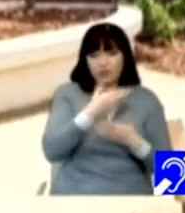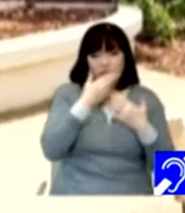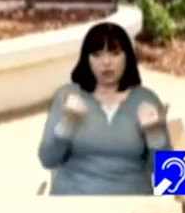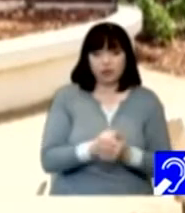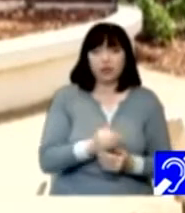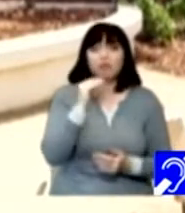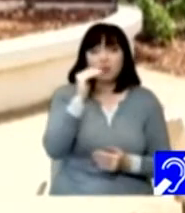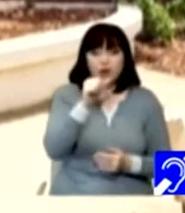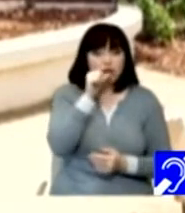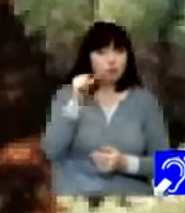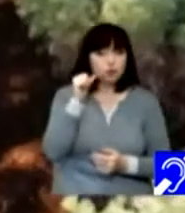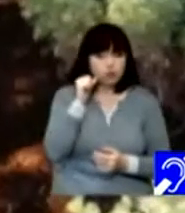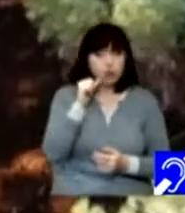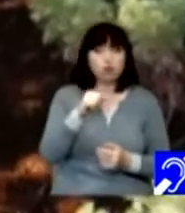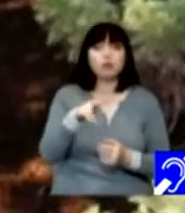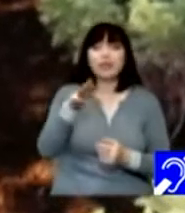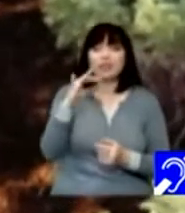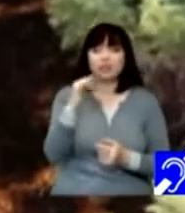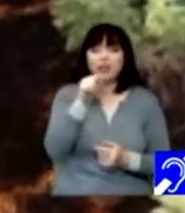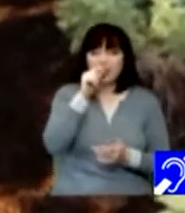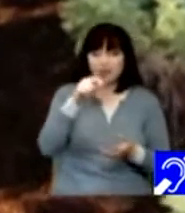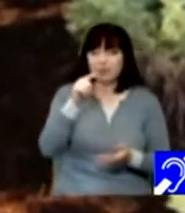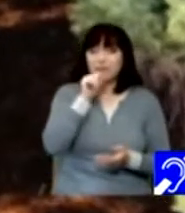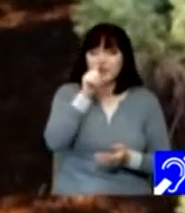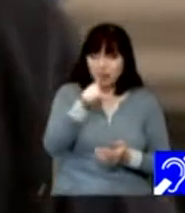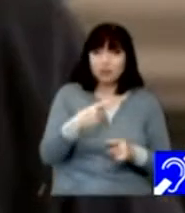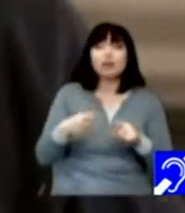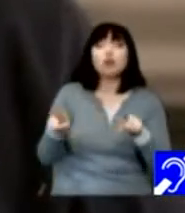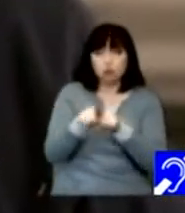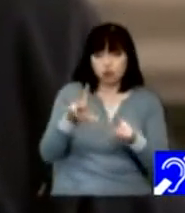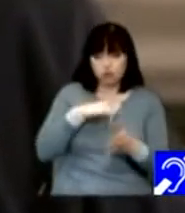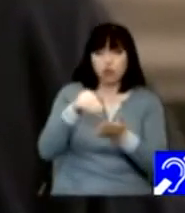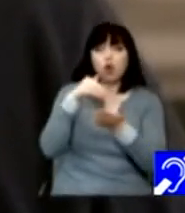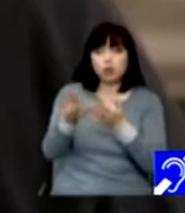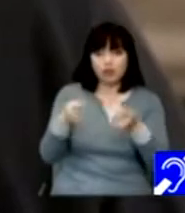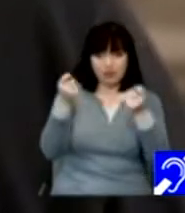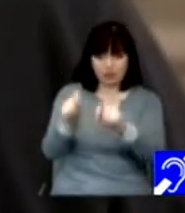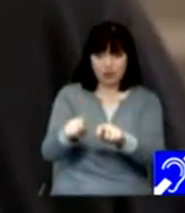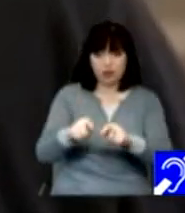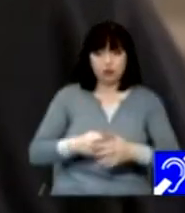În februarie anul trecut și contul Twitter al aceleiași delegații a fost suspendat.